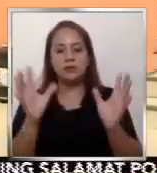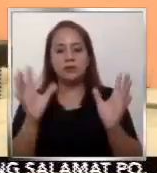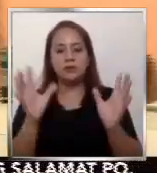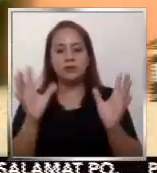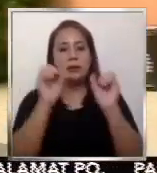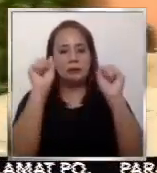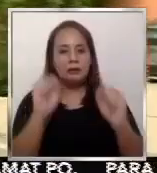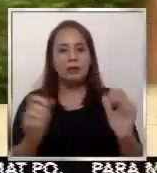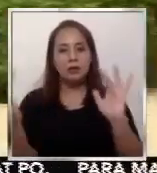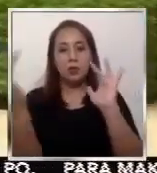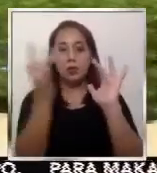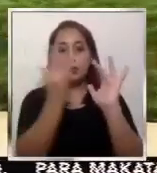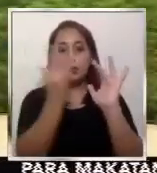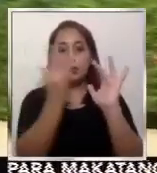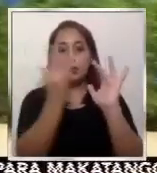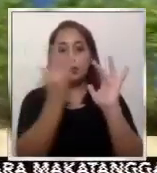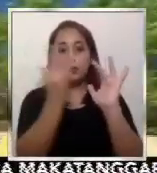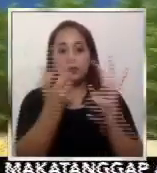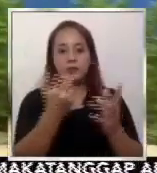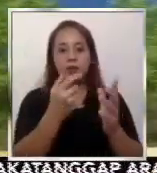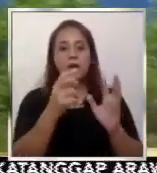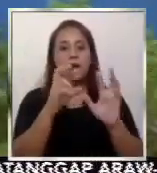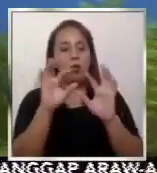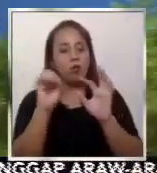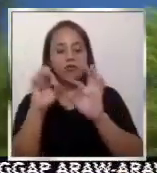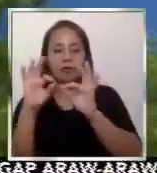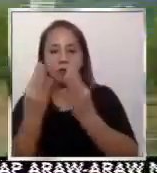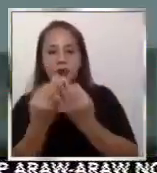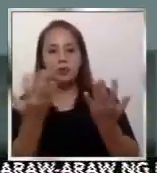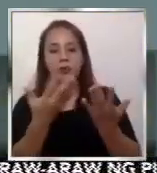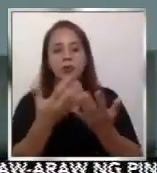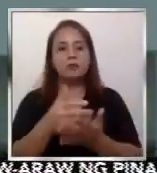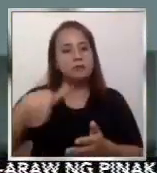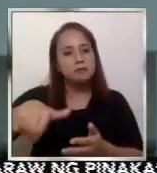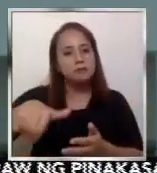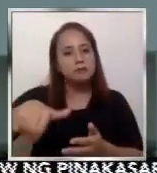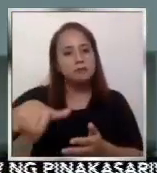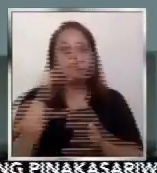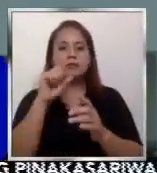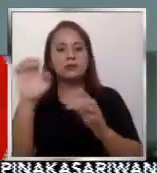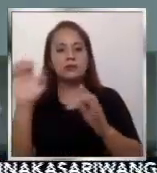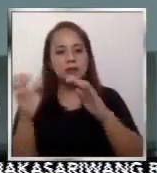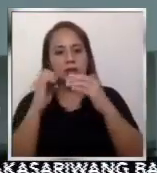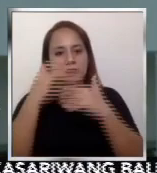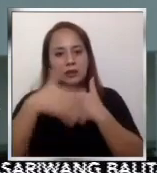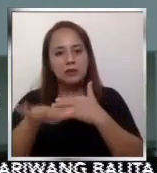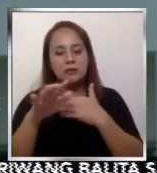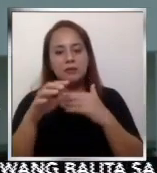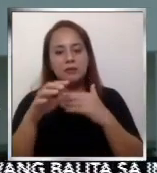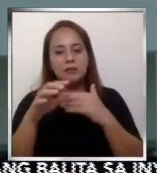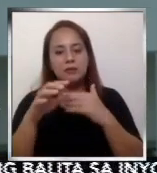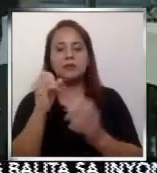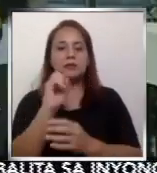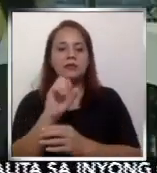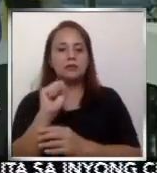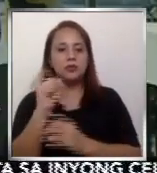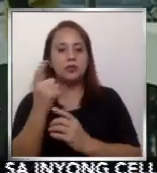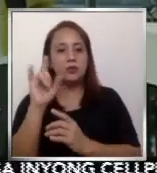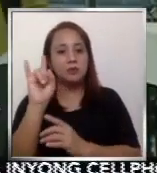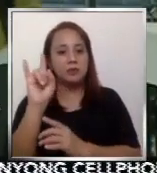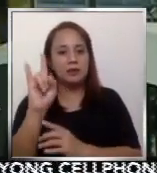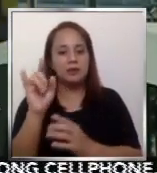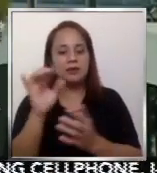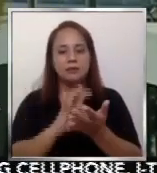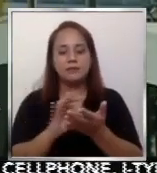kanilang kaanak sa kanilang hotline, email at social media account. Base raw sa report ng World Health Organization, dumami